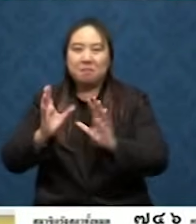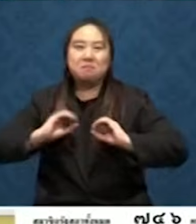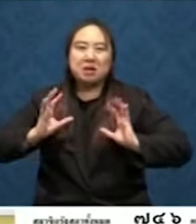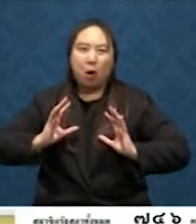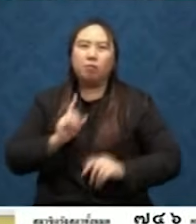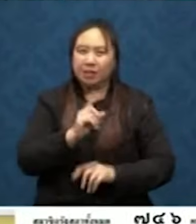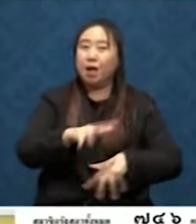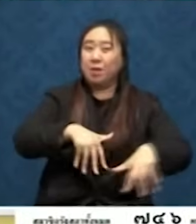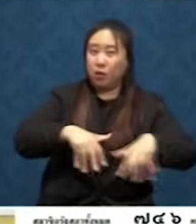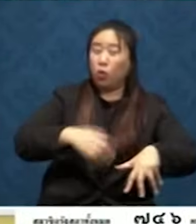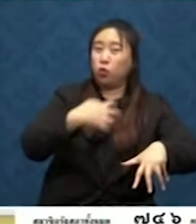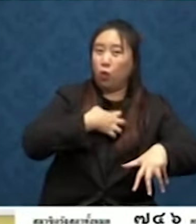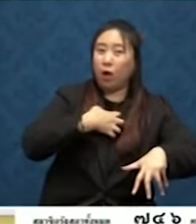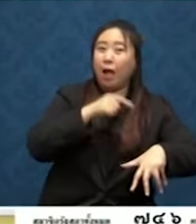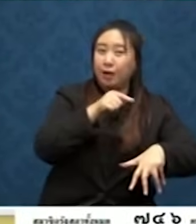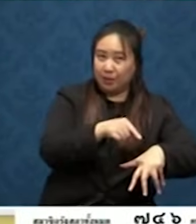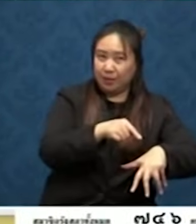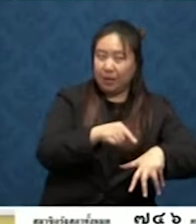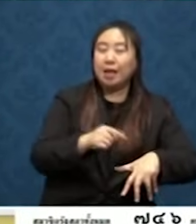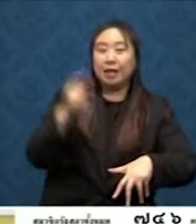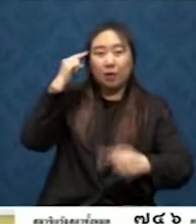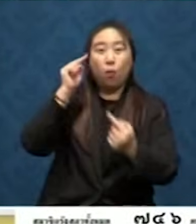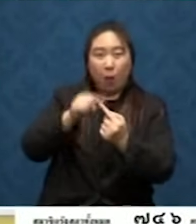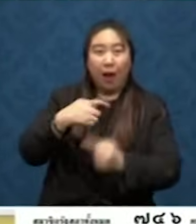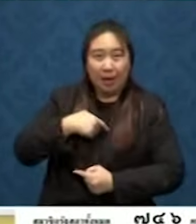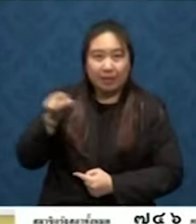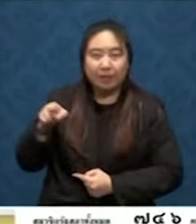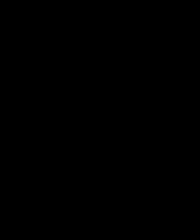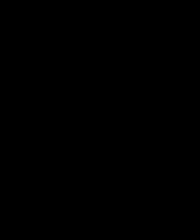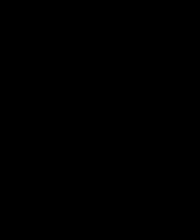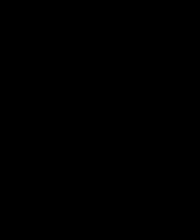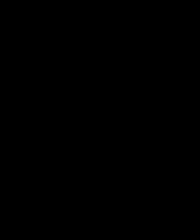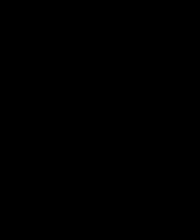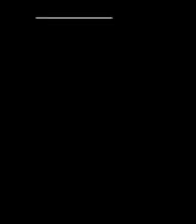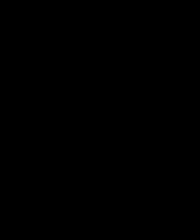ประชาชนนั้นต้องการและสูญหายครับขอบคุณครับ